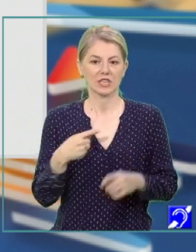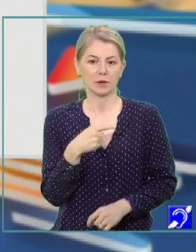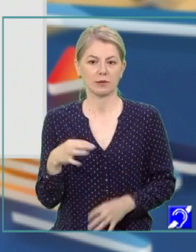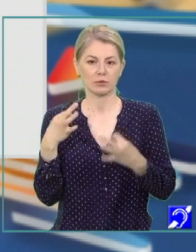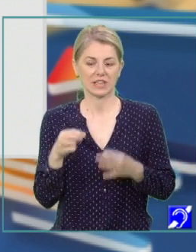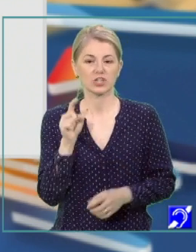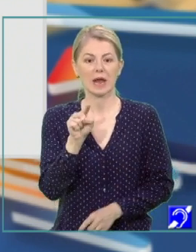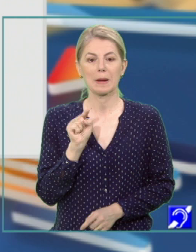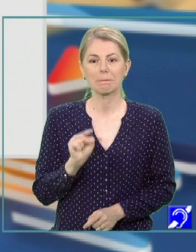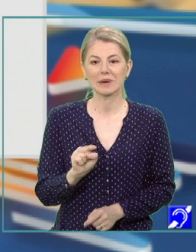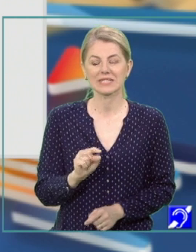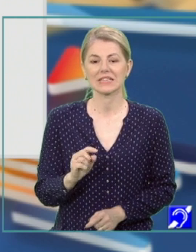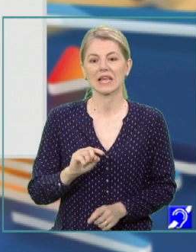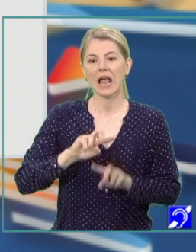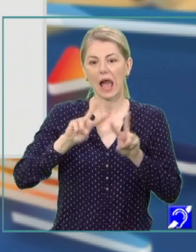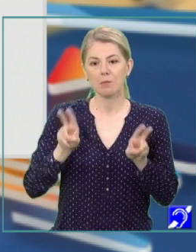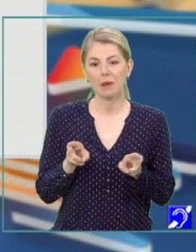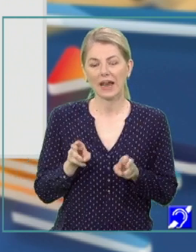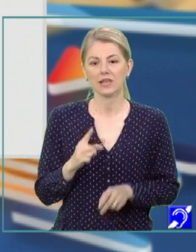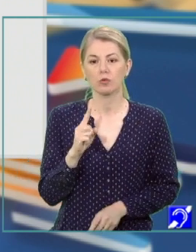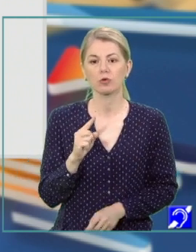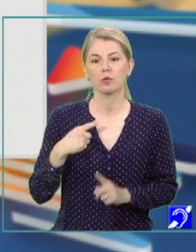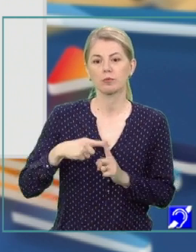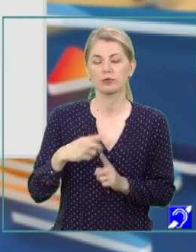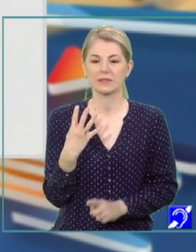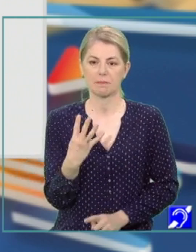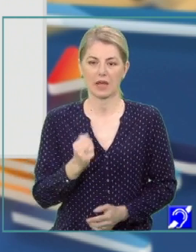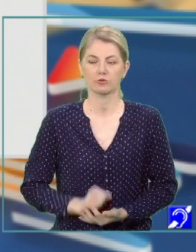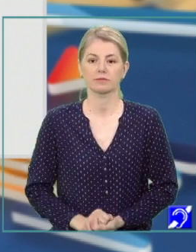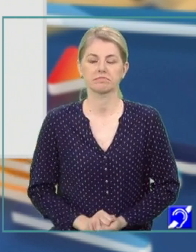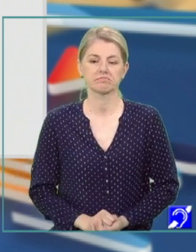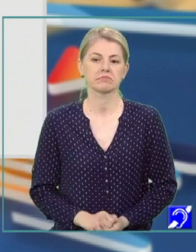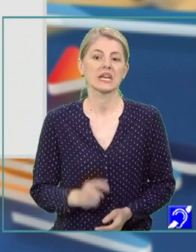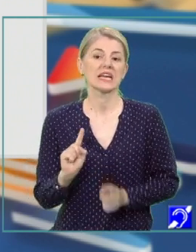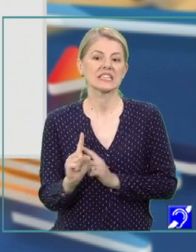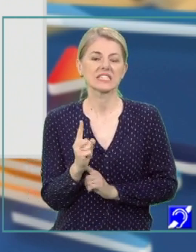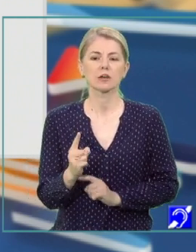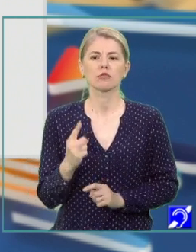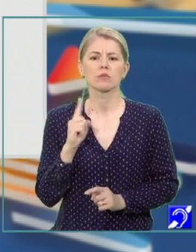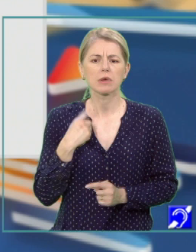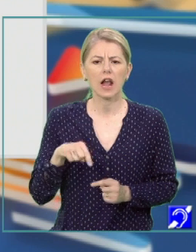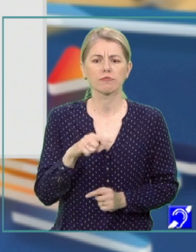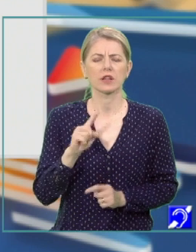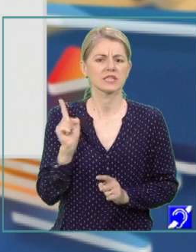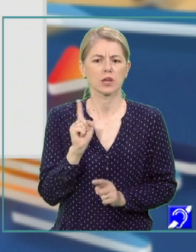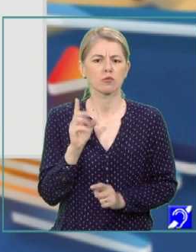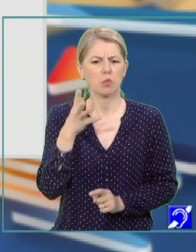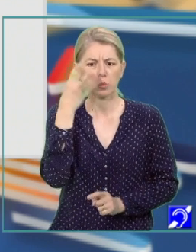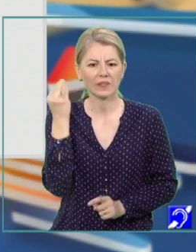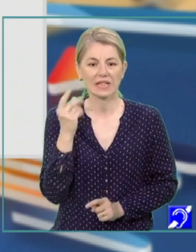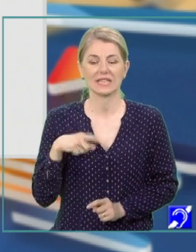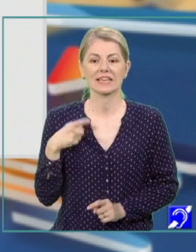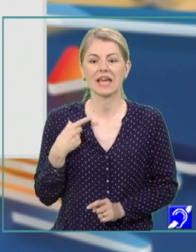10 împărțit la paranteză 1 plus 4. Singurul lucru pe care trebuie să nu-l omiteți